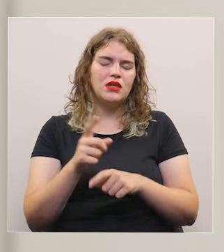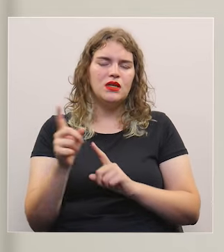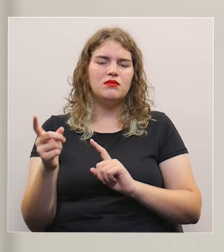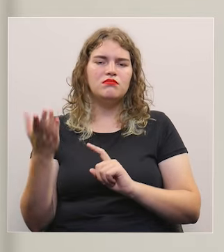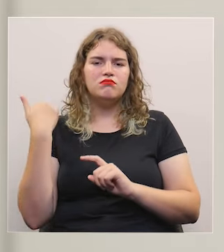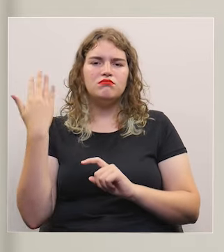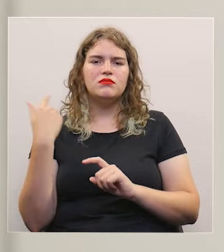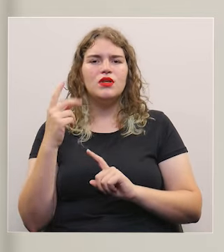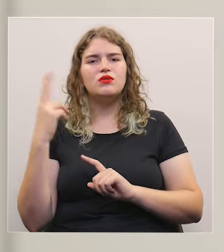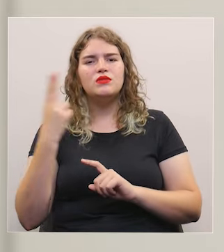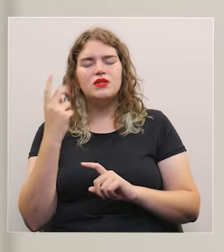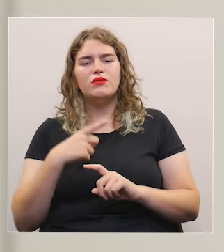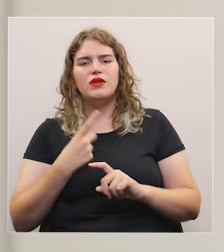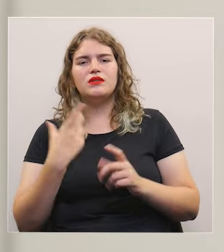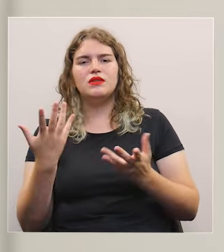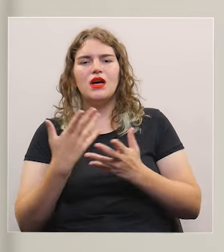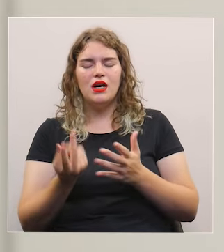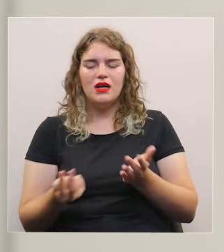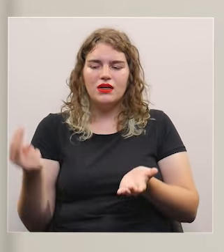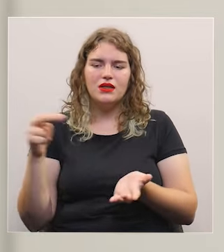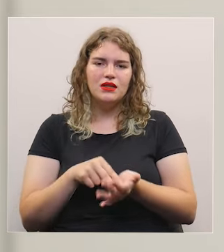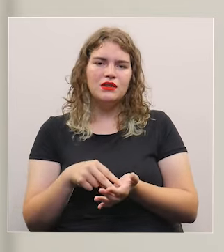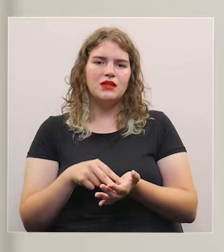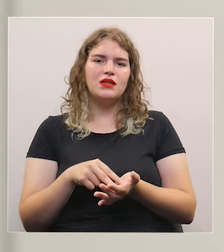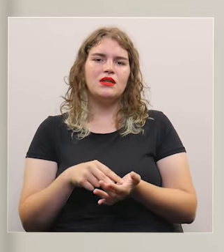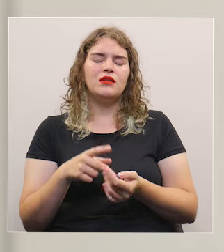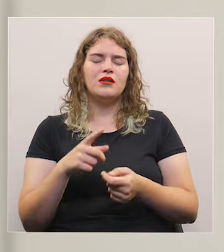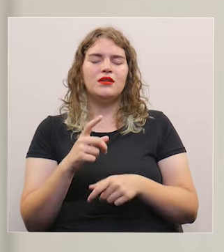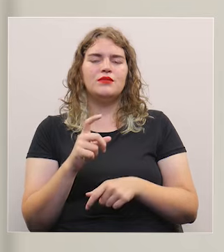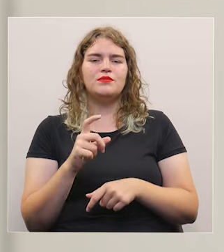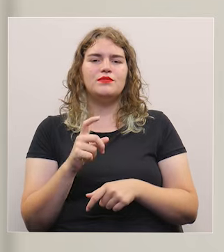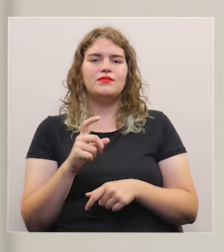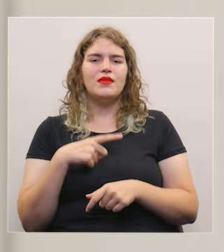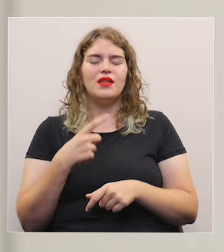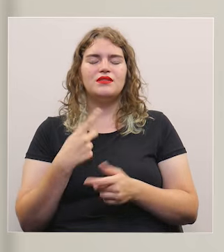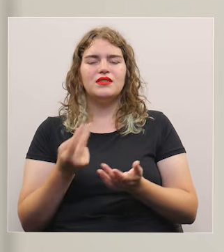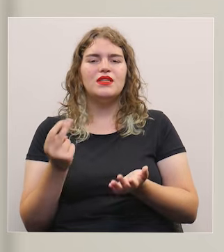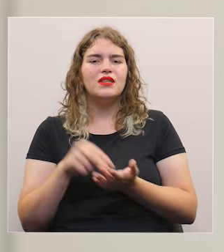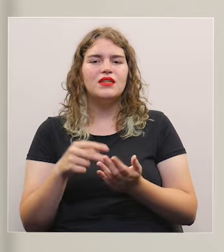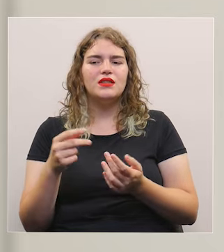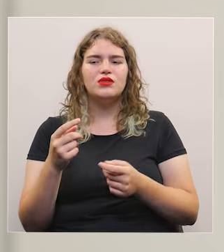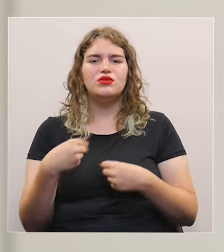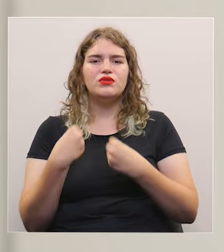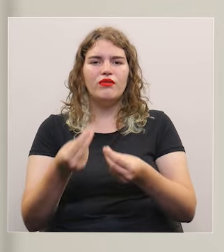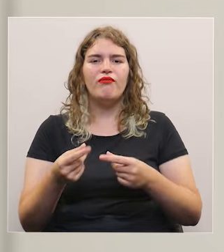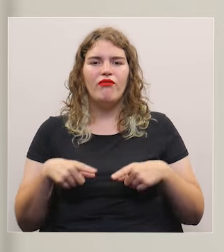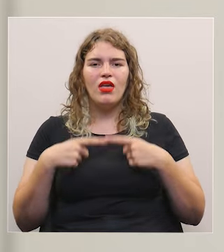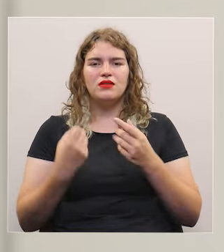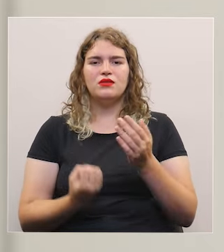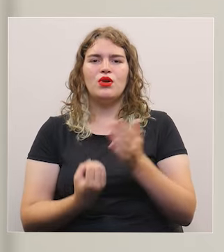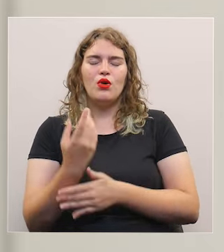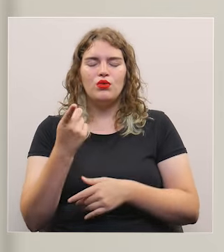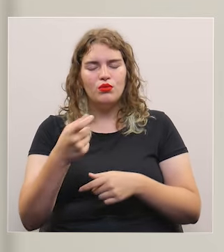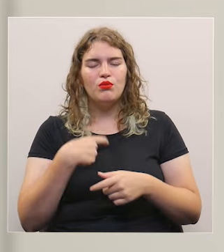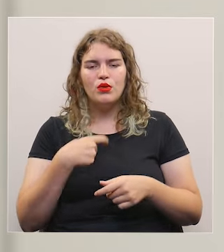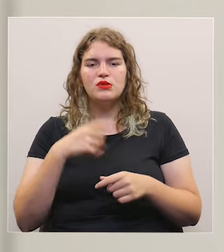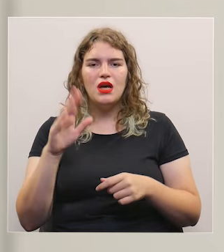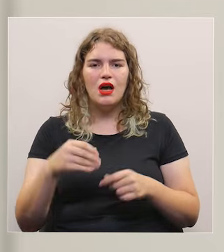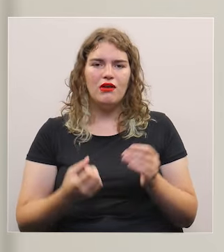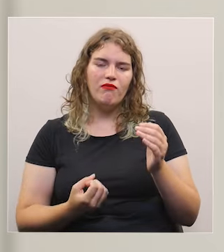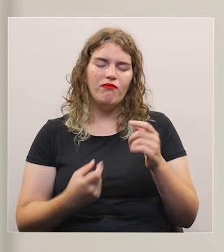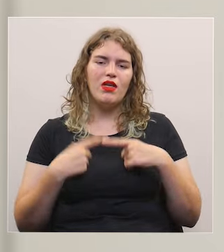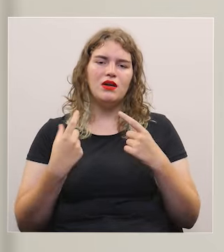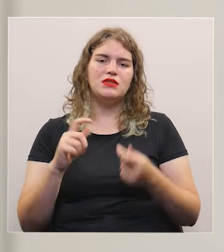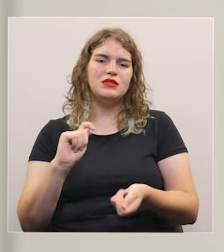urmă. Da, Dumnezeu este Cel care ridică, pentru că vorbim în acest context, este Cel care ridică și care dă o viață nouă. Și tu